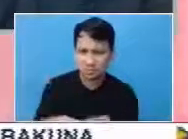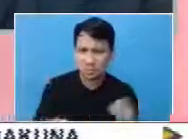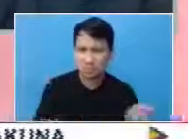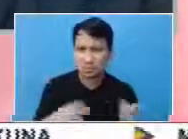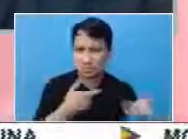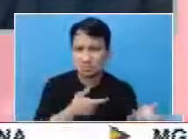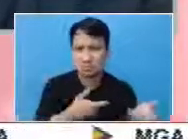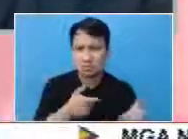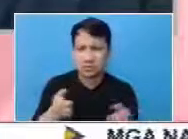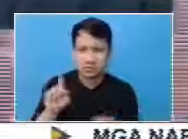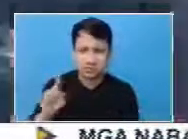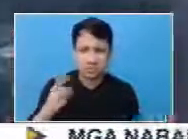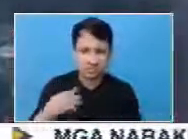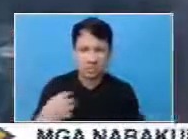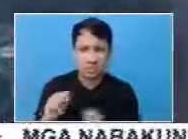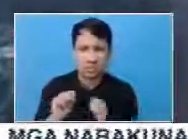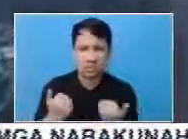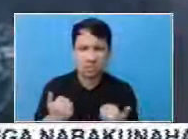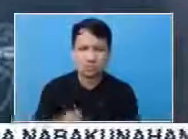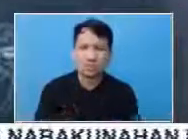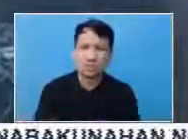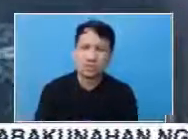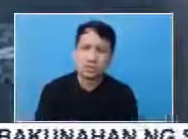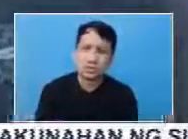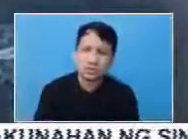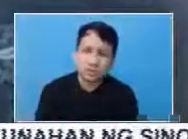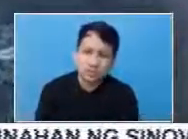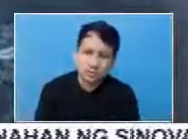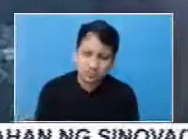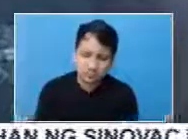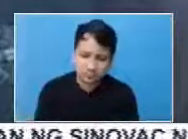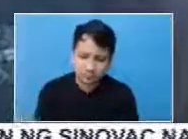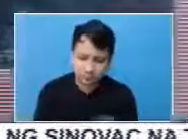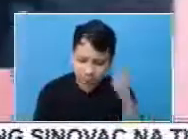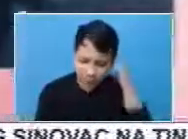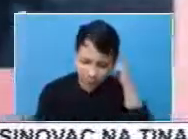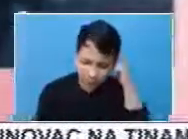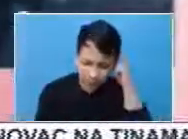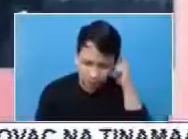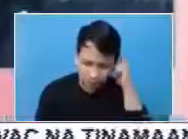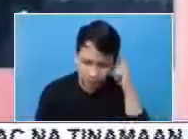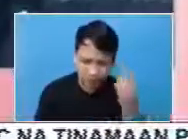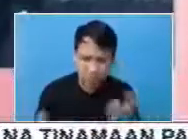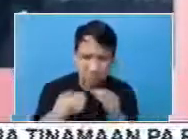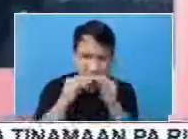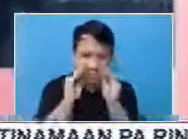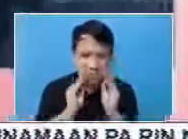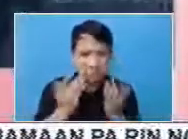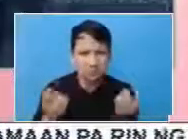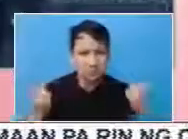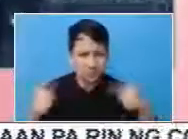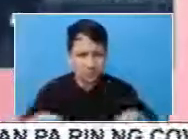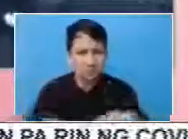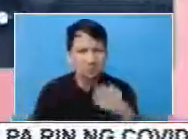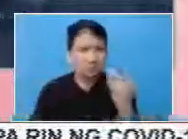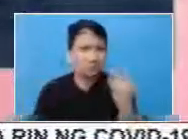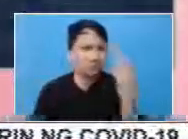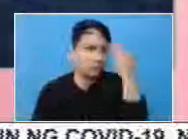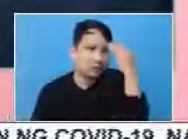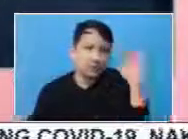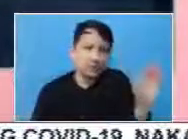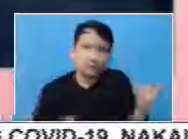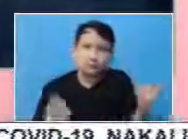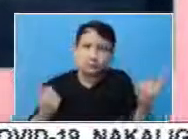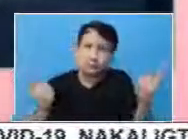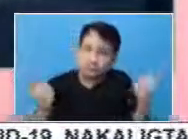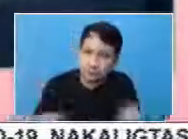Hinihintay pa po natin yung mga final report dyan, tungkol dyan. At ayaw naman po natin magsabi ng conclusion na talagang nag-undergo siya sa depression. Pero